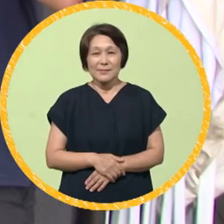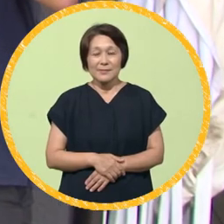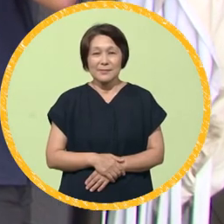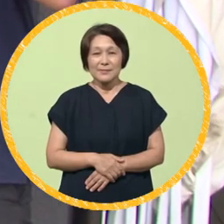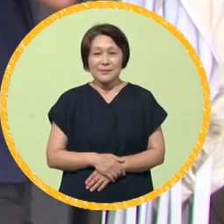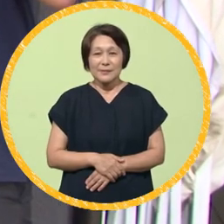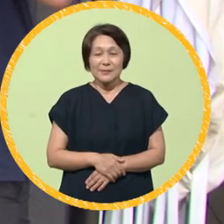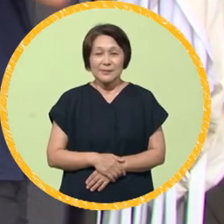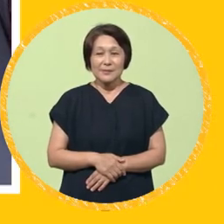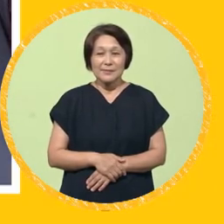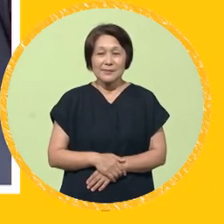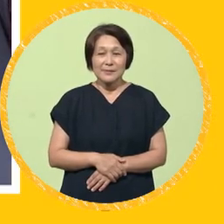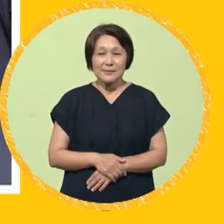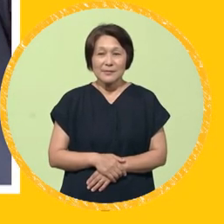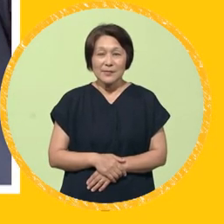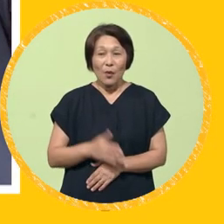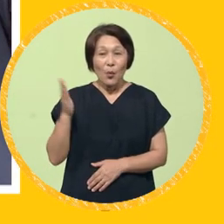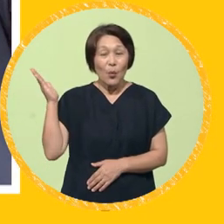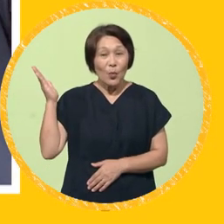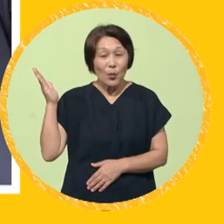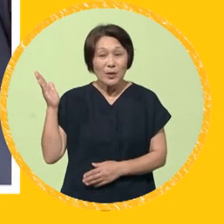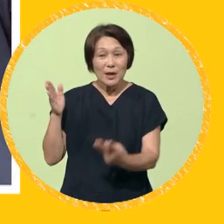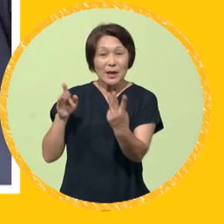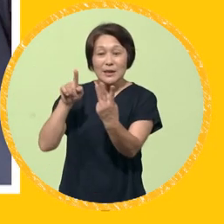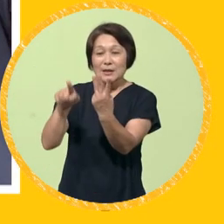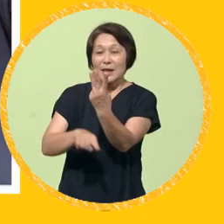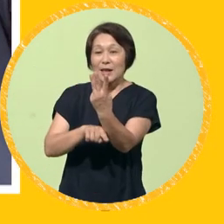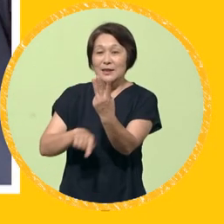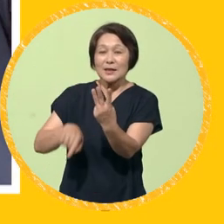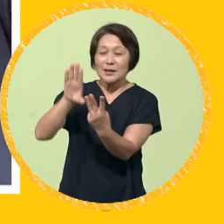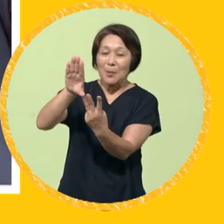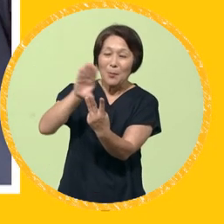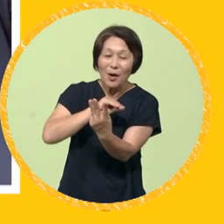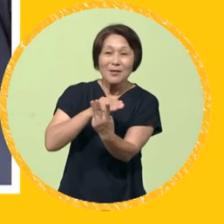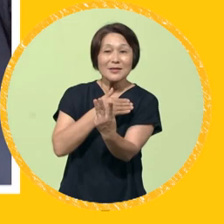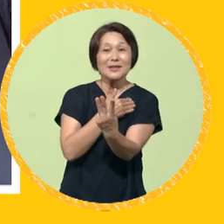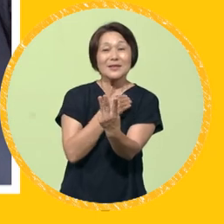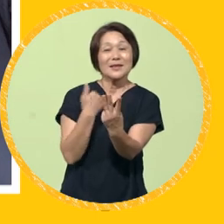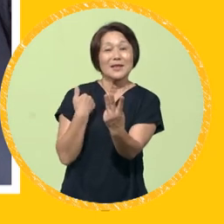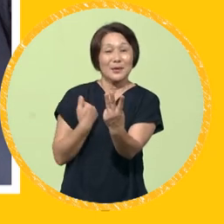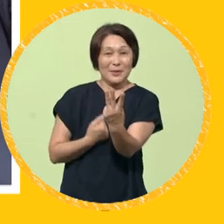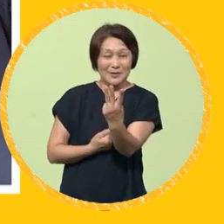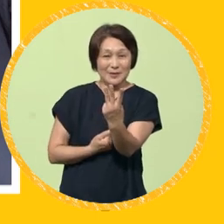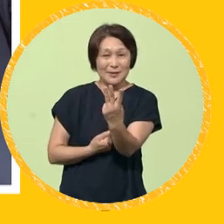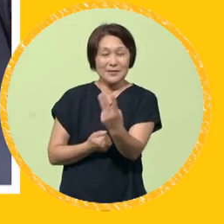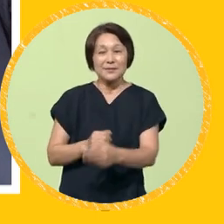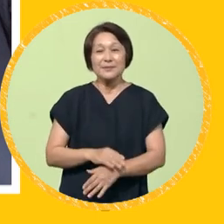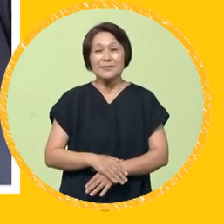ルフィと一緒に写真が撮れちゃうんです。 なるほど、 お、いいいいいい、 これ面白い。ほら、スリーショット、 うん、